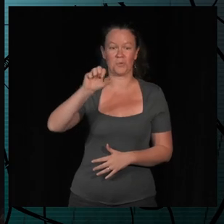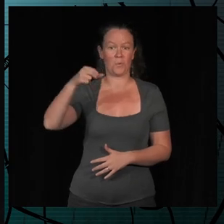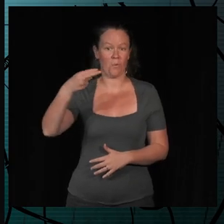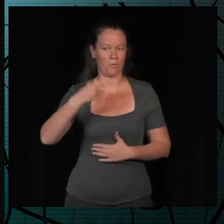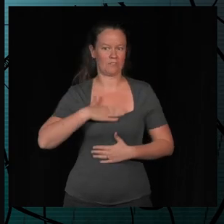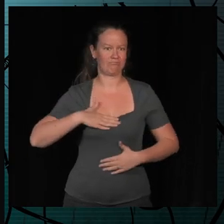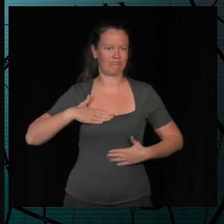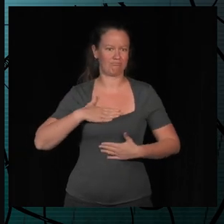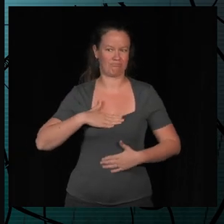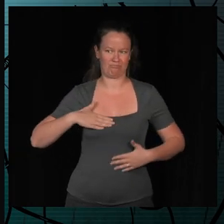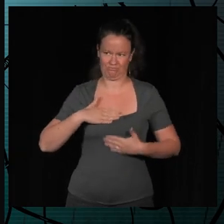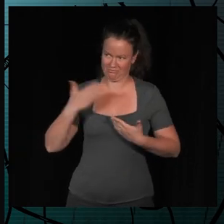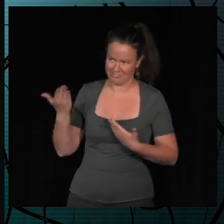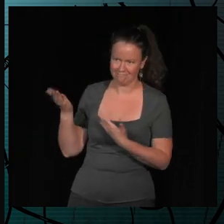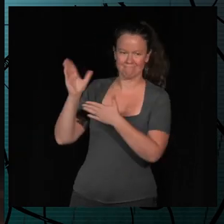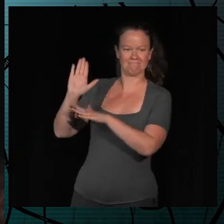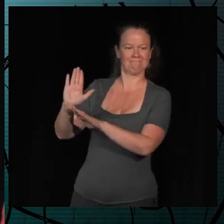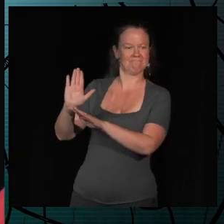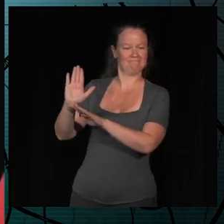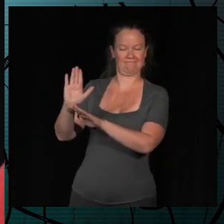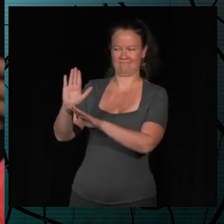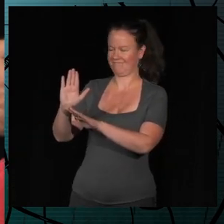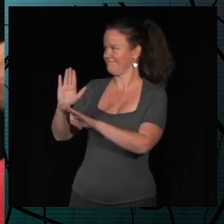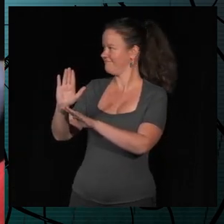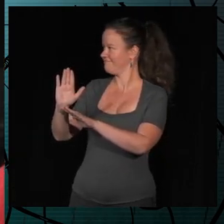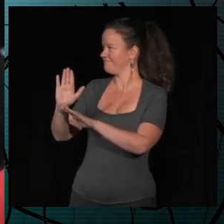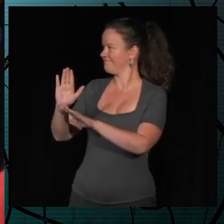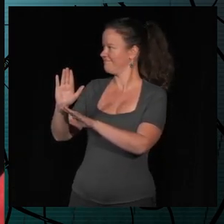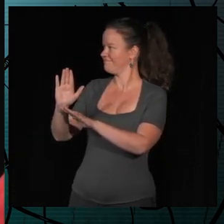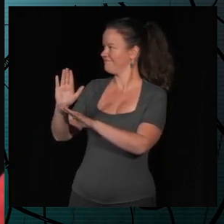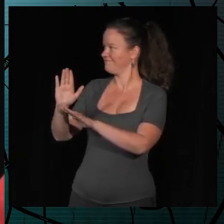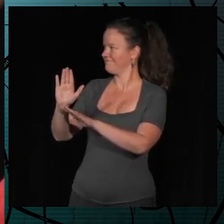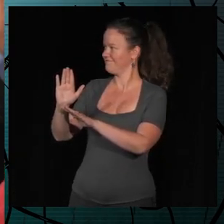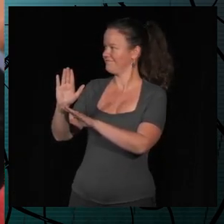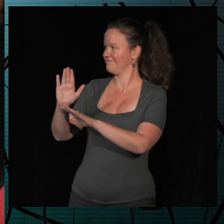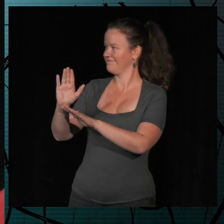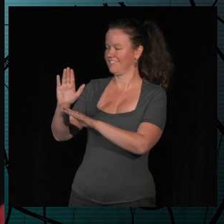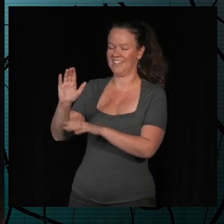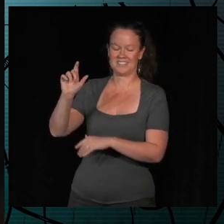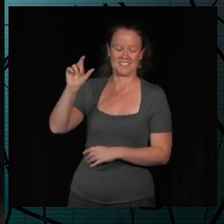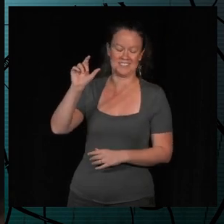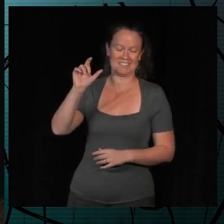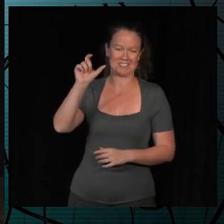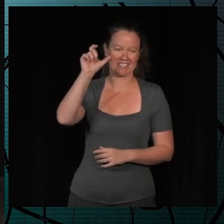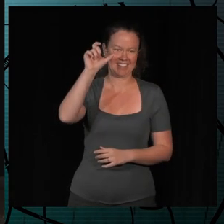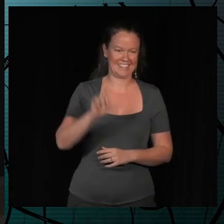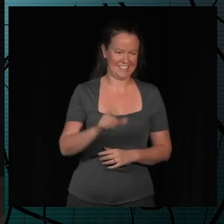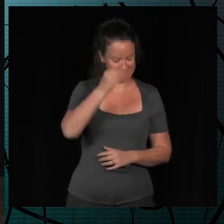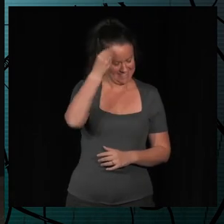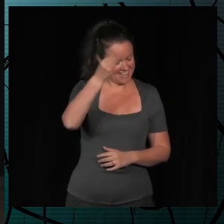cette cette matinée donc Serge Tisseron est psychiatre bah alors alors